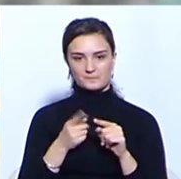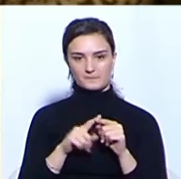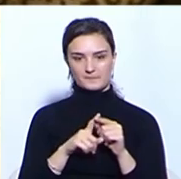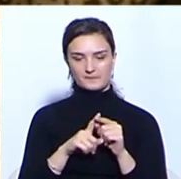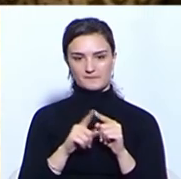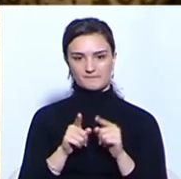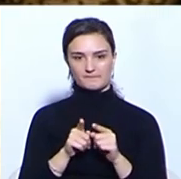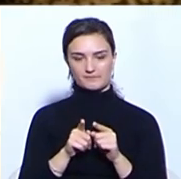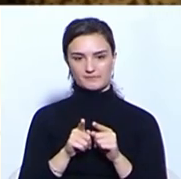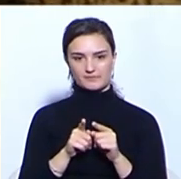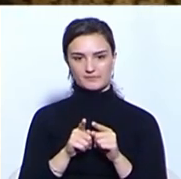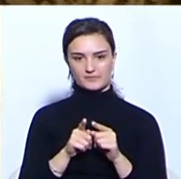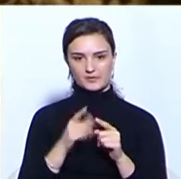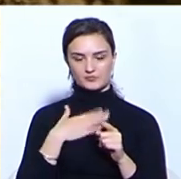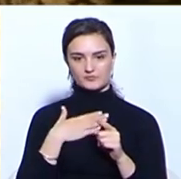გარკვეულწილად